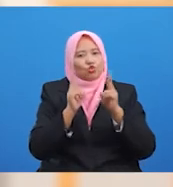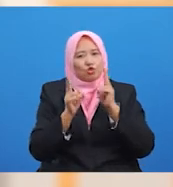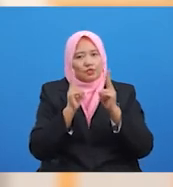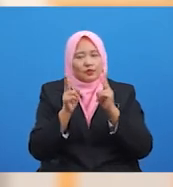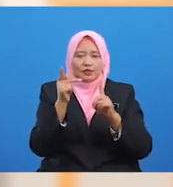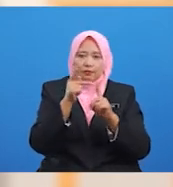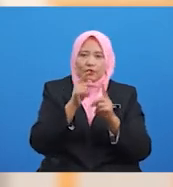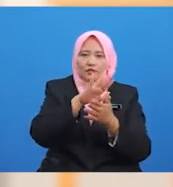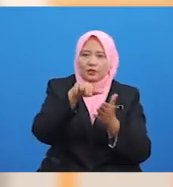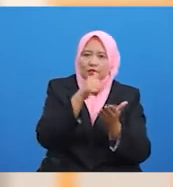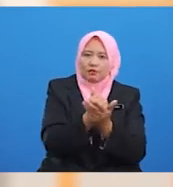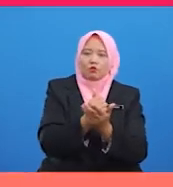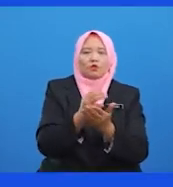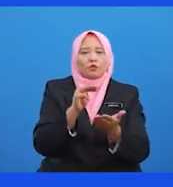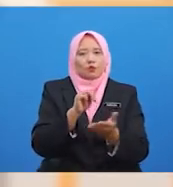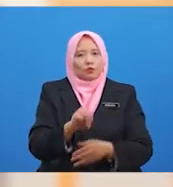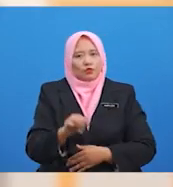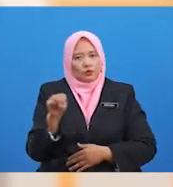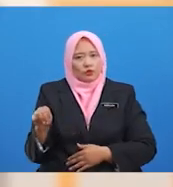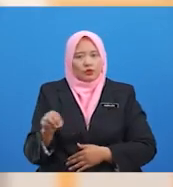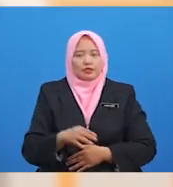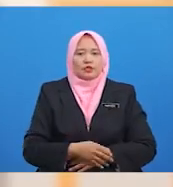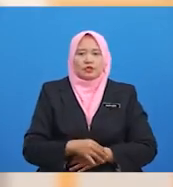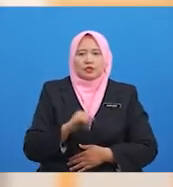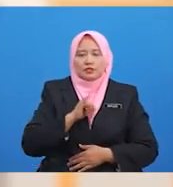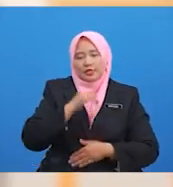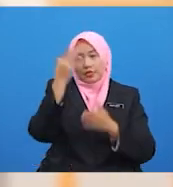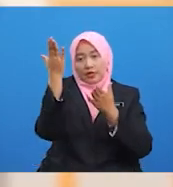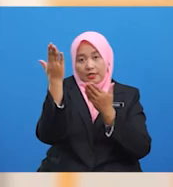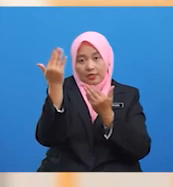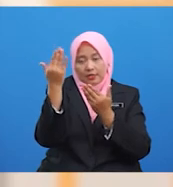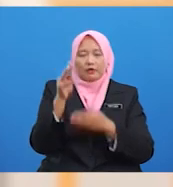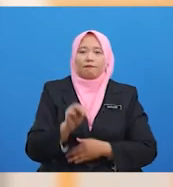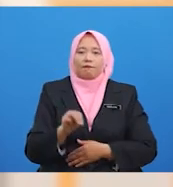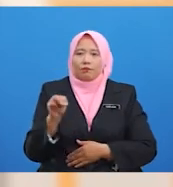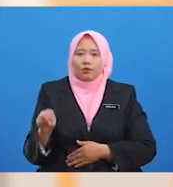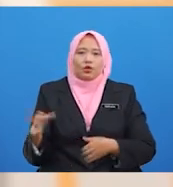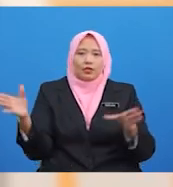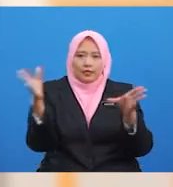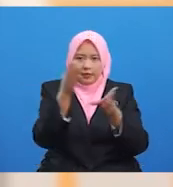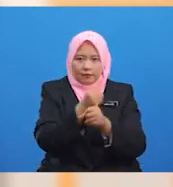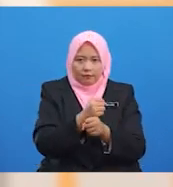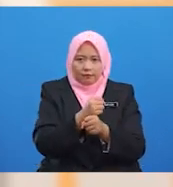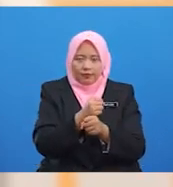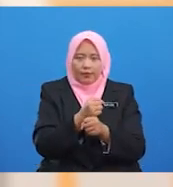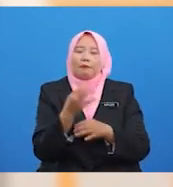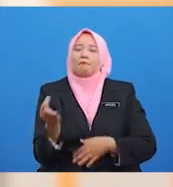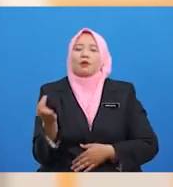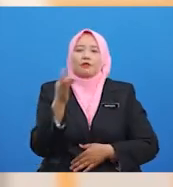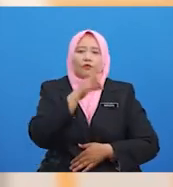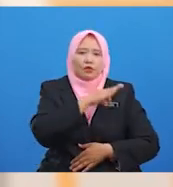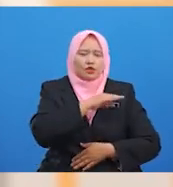kepada murid-murid. Cikgu amat berharap murid-murid dapat